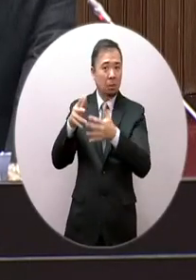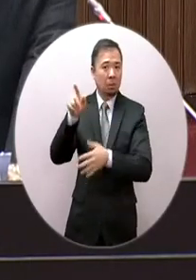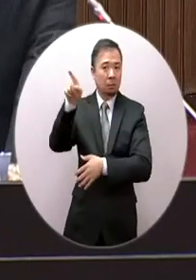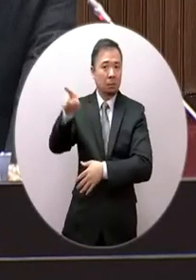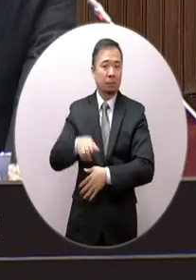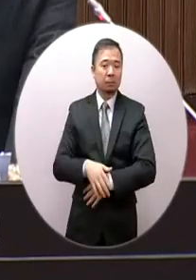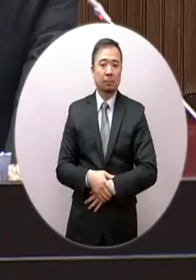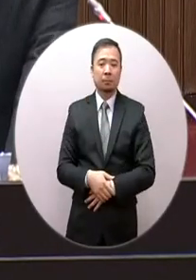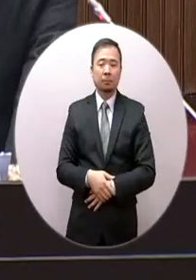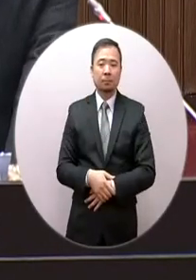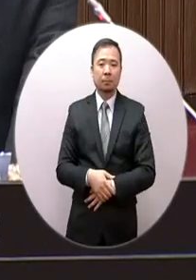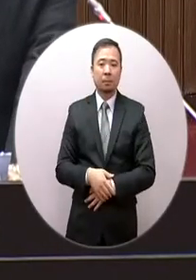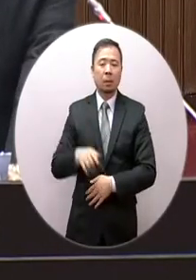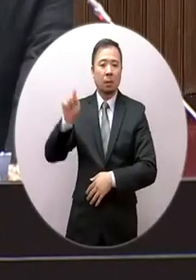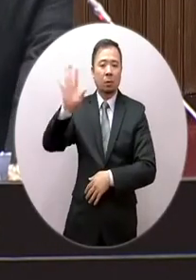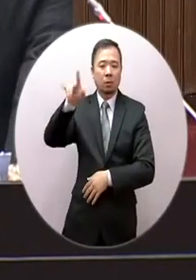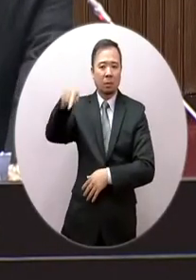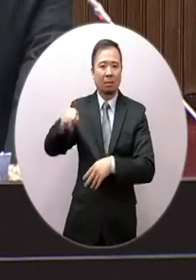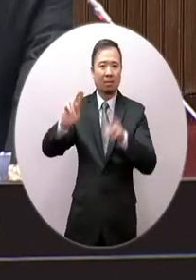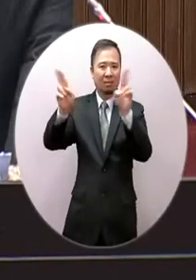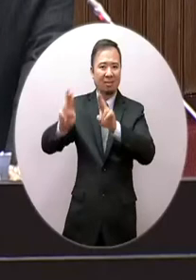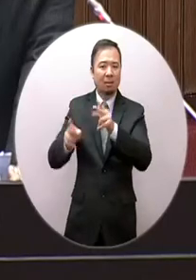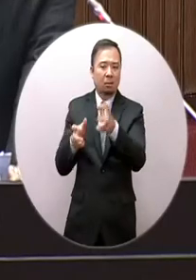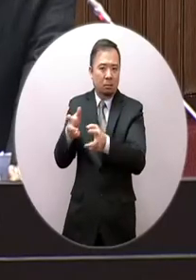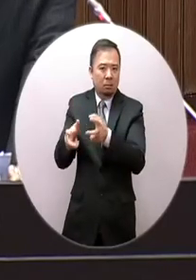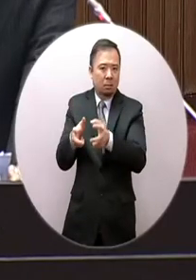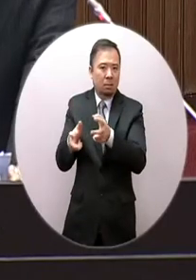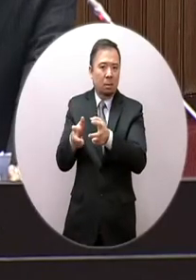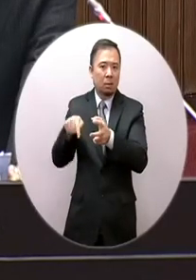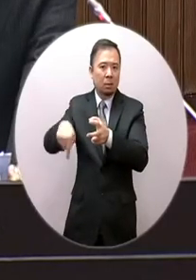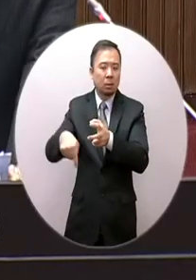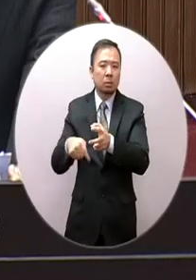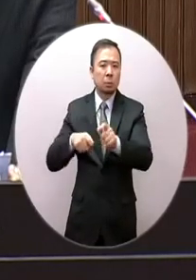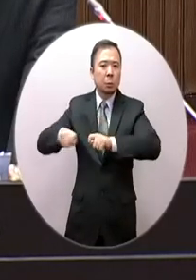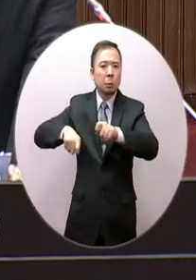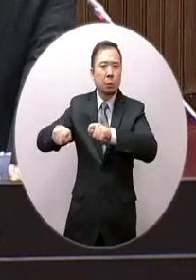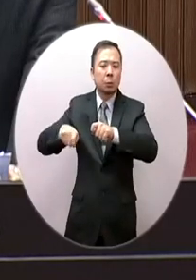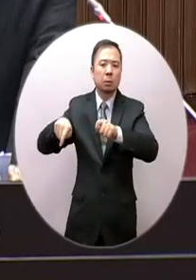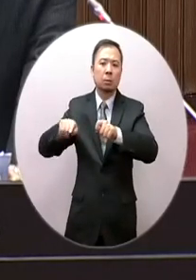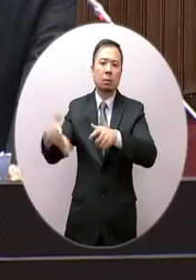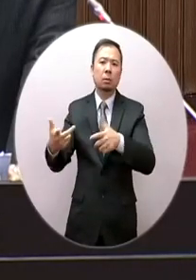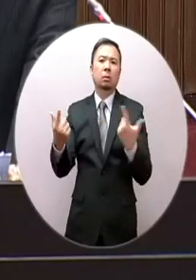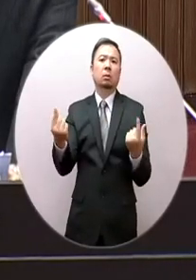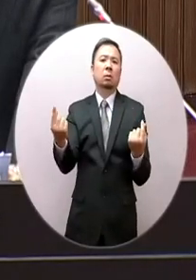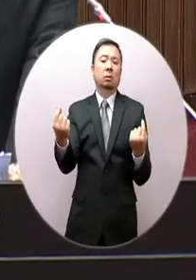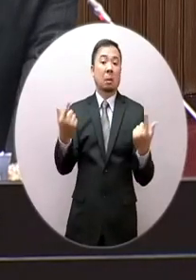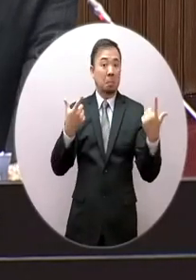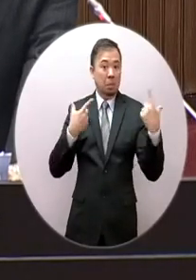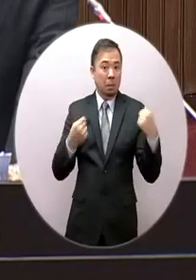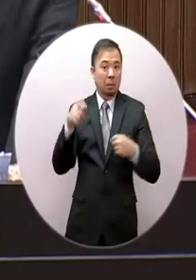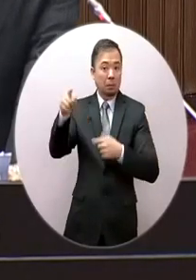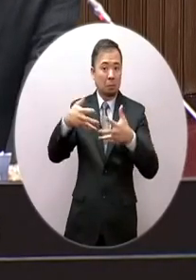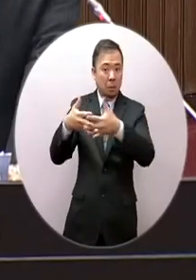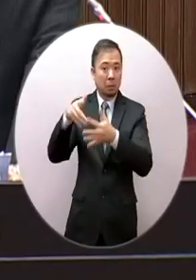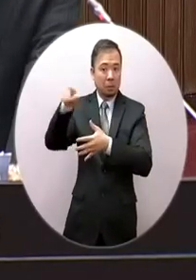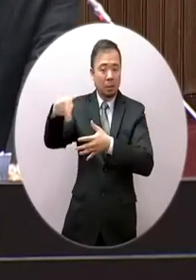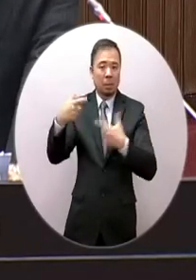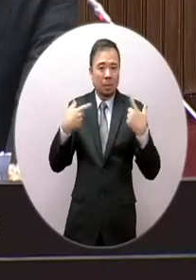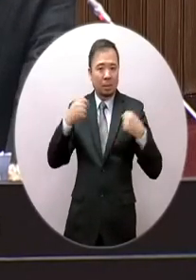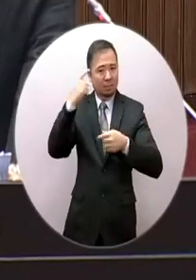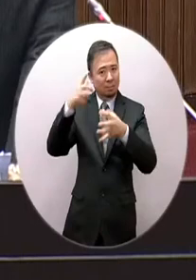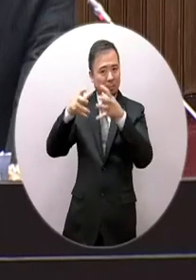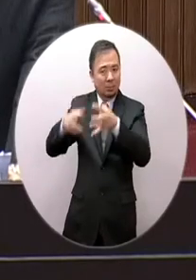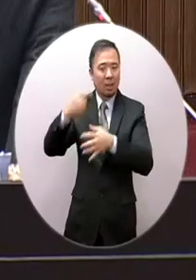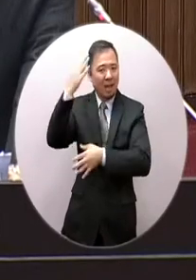县电厂开发案几乎是一模一样、哦、而且此案本来是要盖蓝煤电厂花